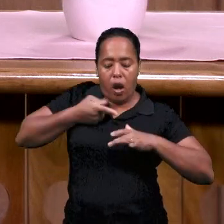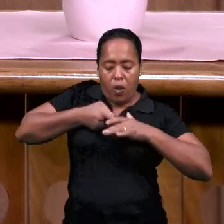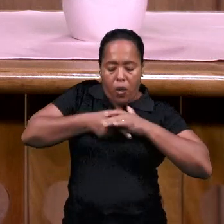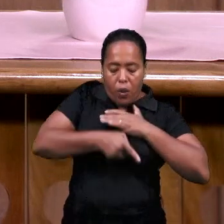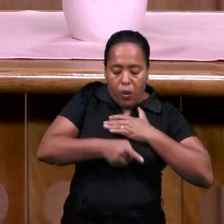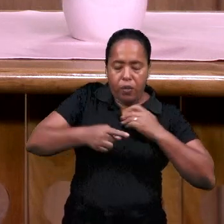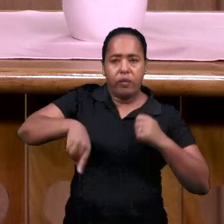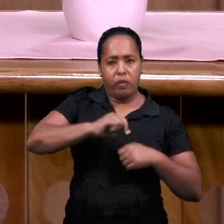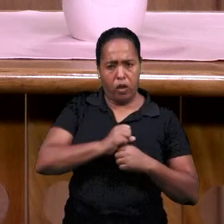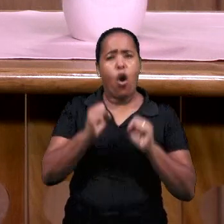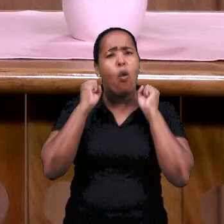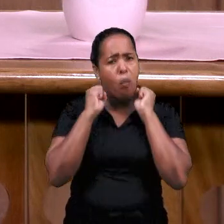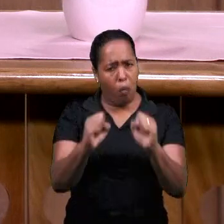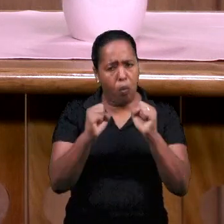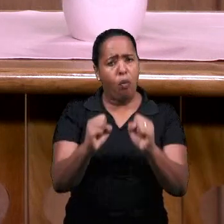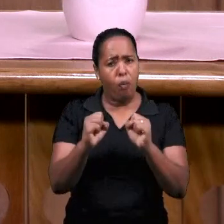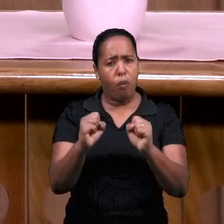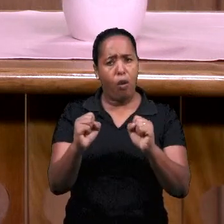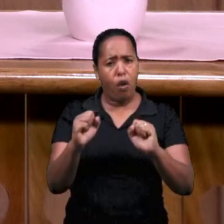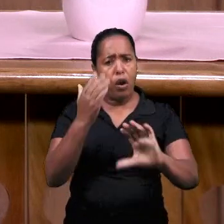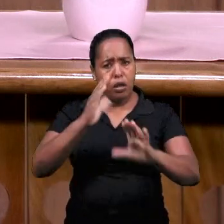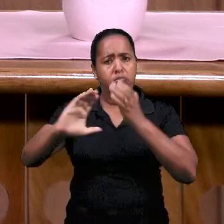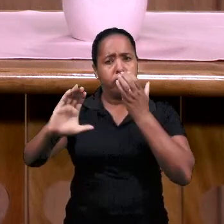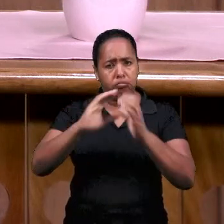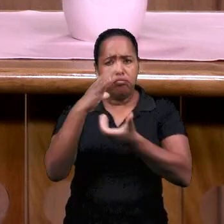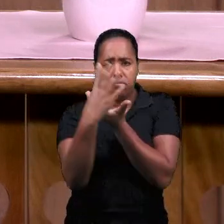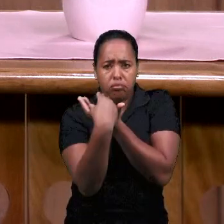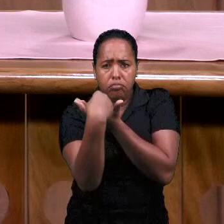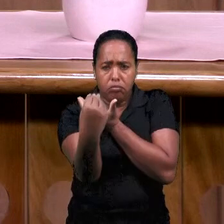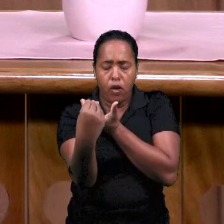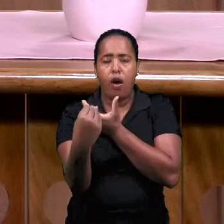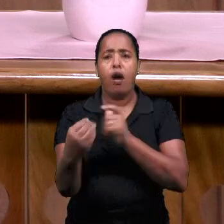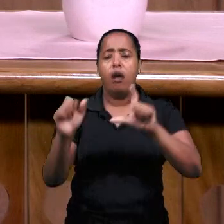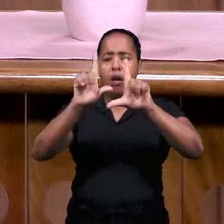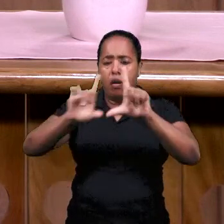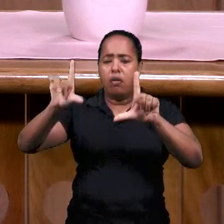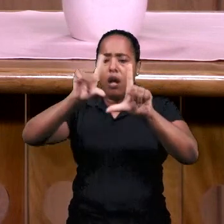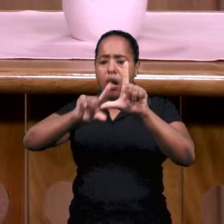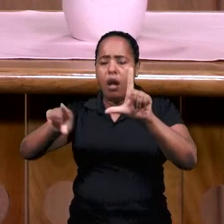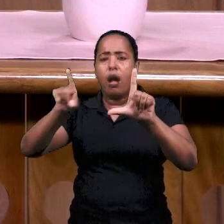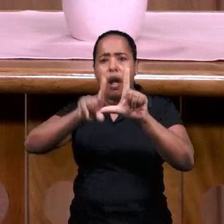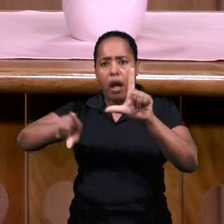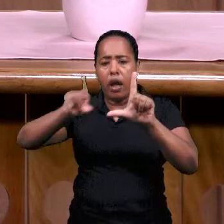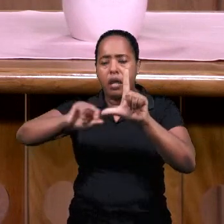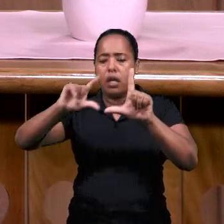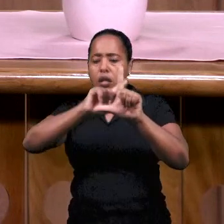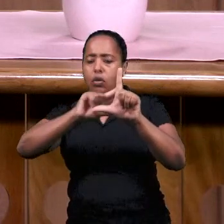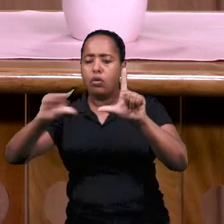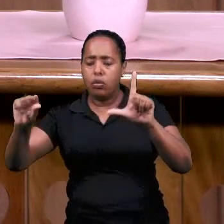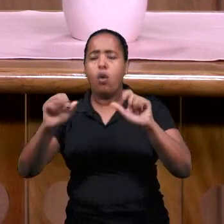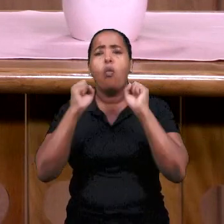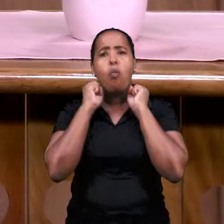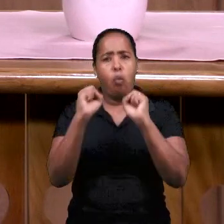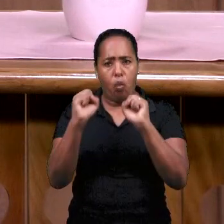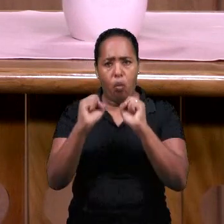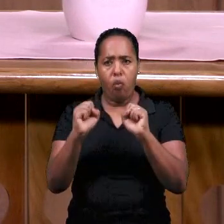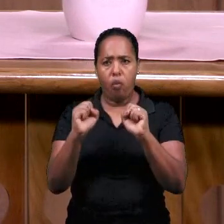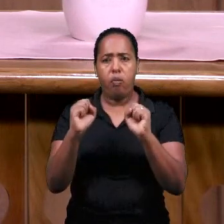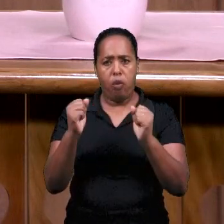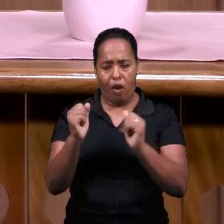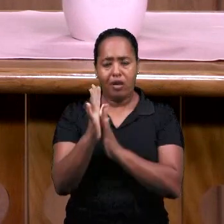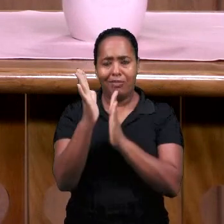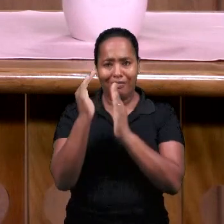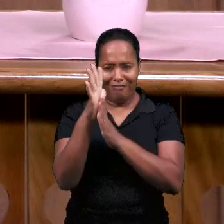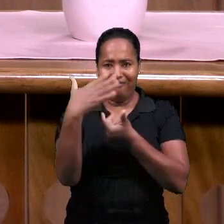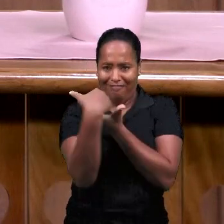va augmenter dans nos vies. Chanter, louer le Seigneur. La lettre, les paroles vont être affichées à l'écran. Vous pouvez